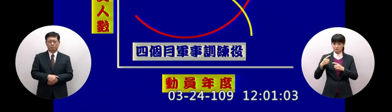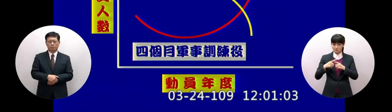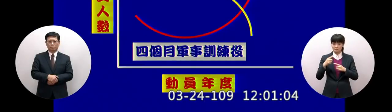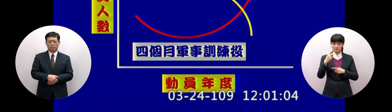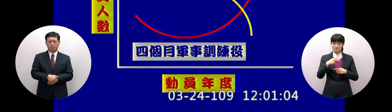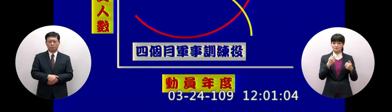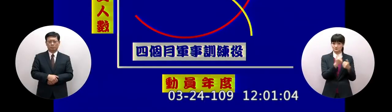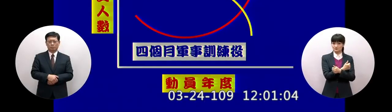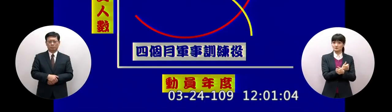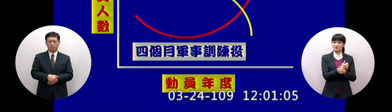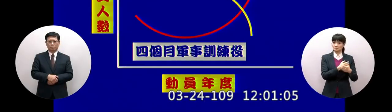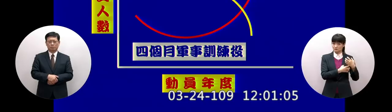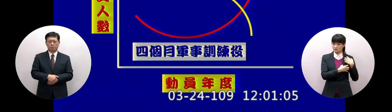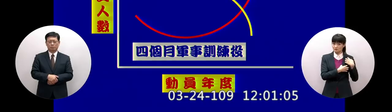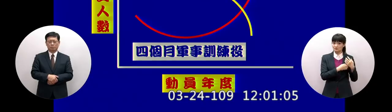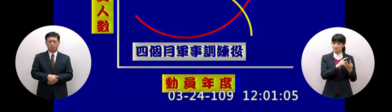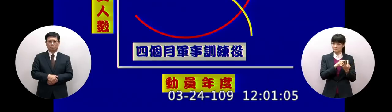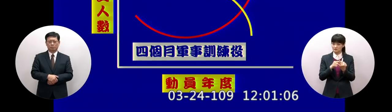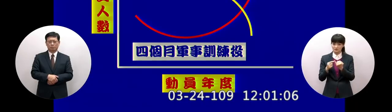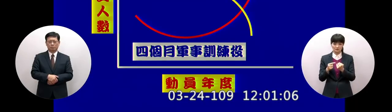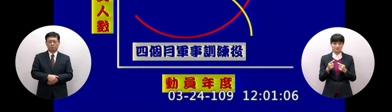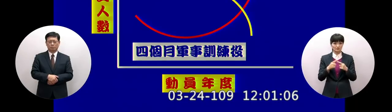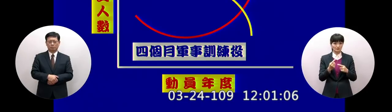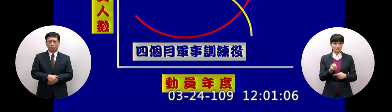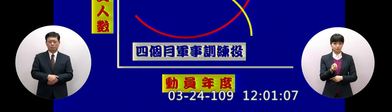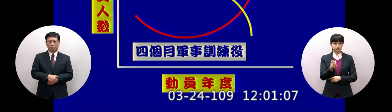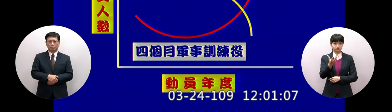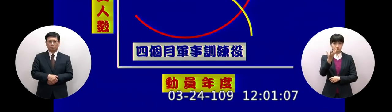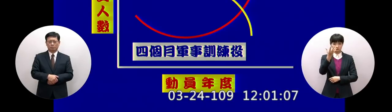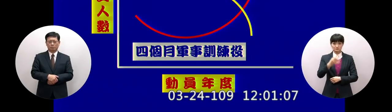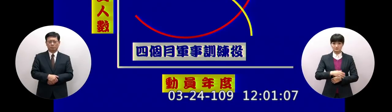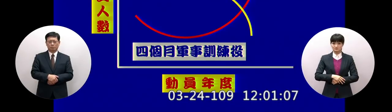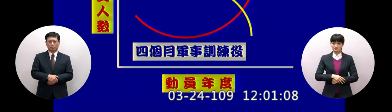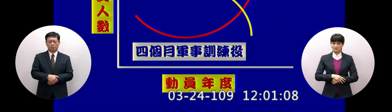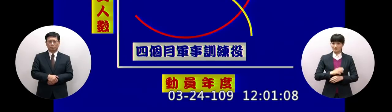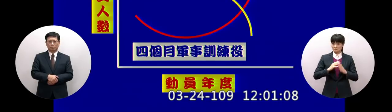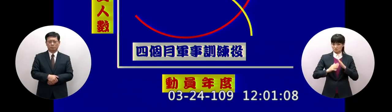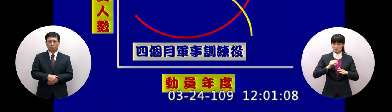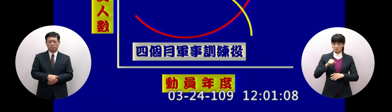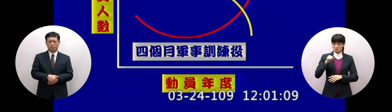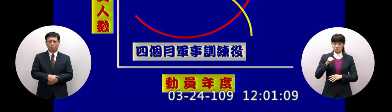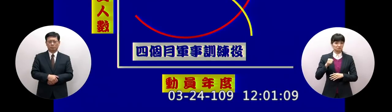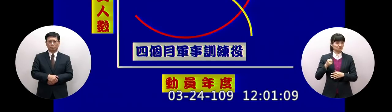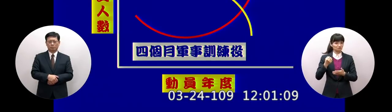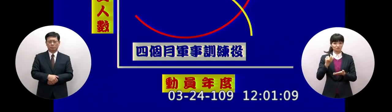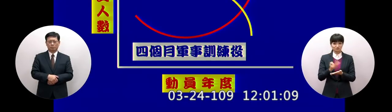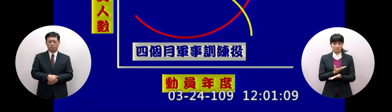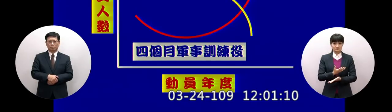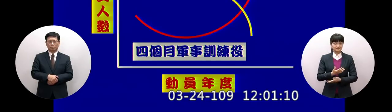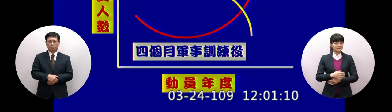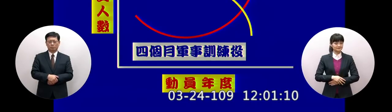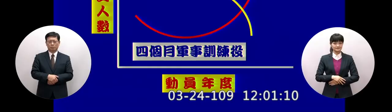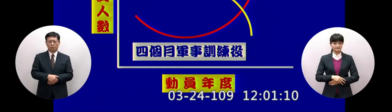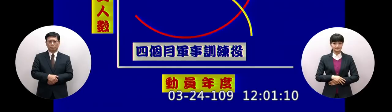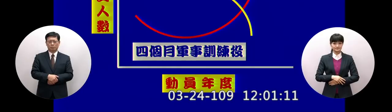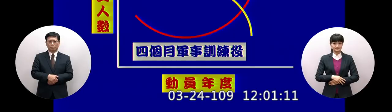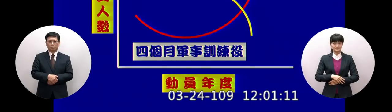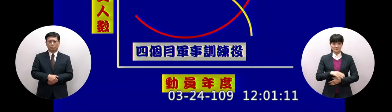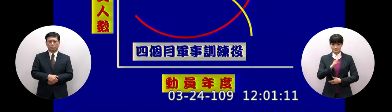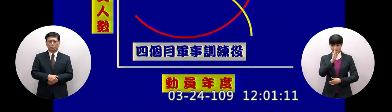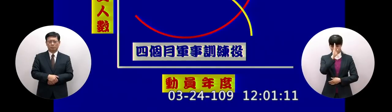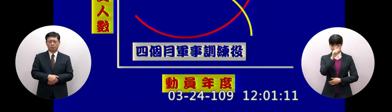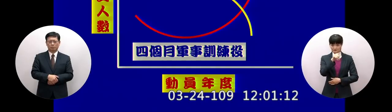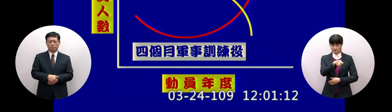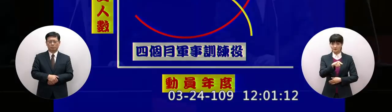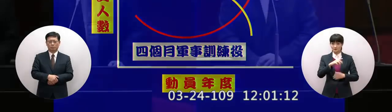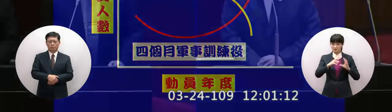例慢慢升高，他不具备战力的程度就更高，请国防部好好思